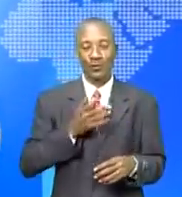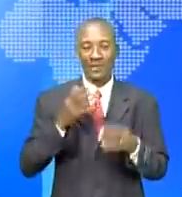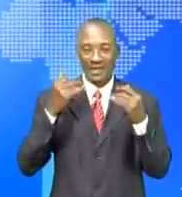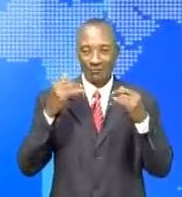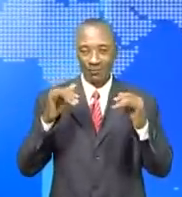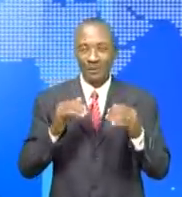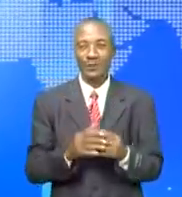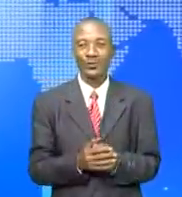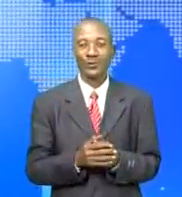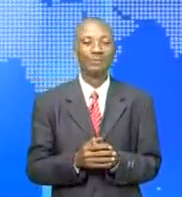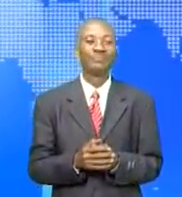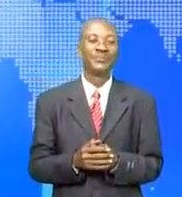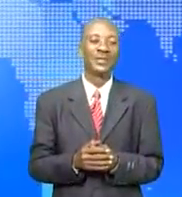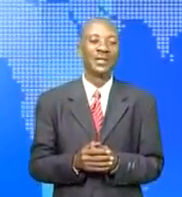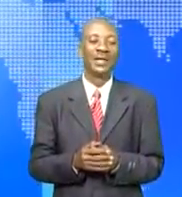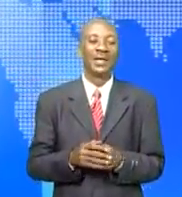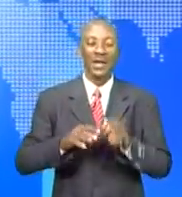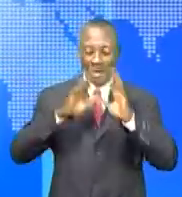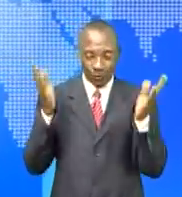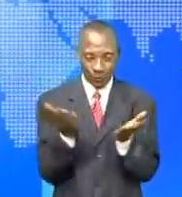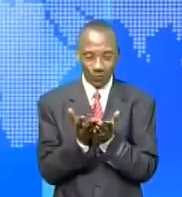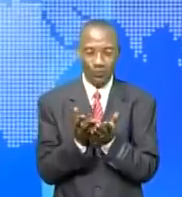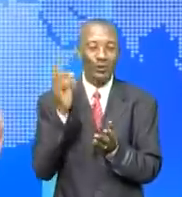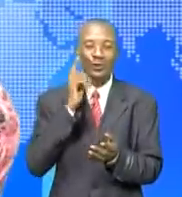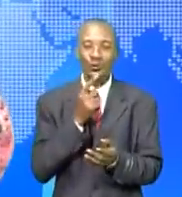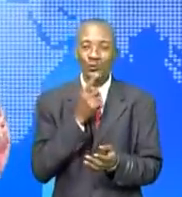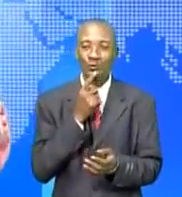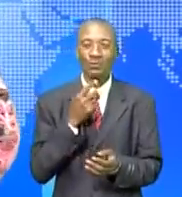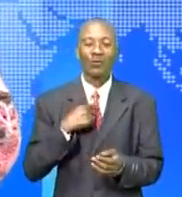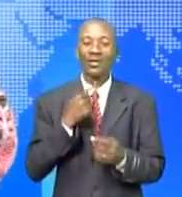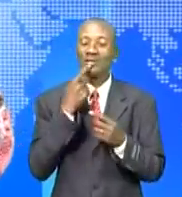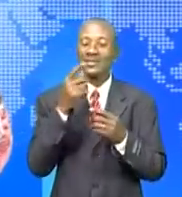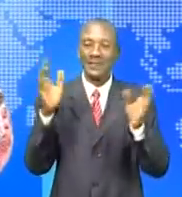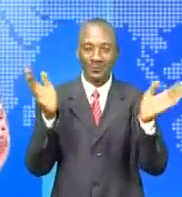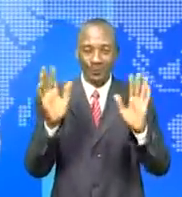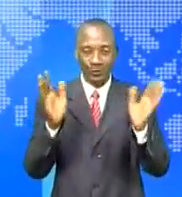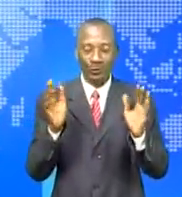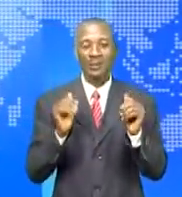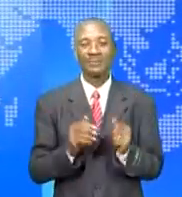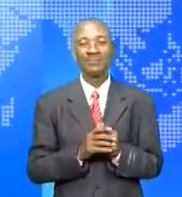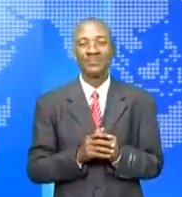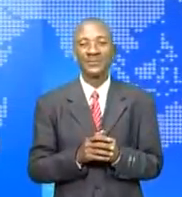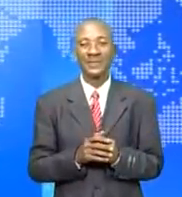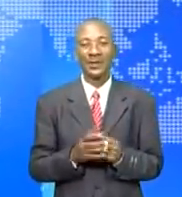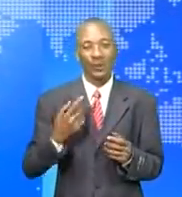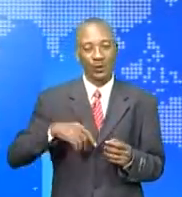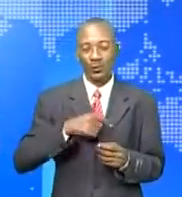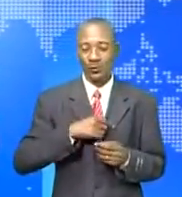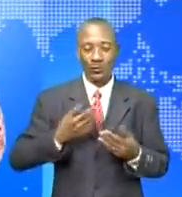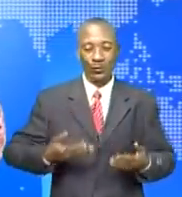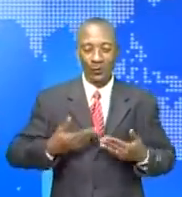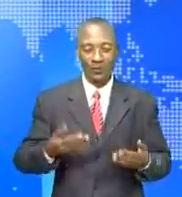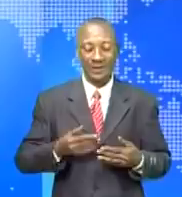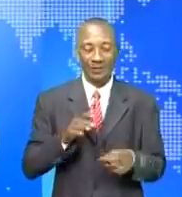et à tous, mesdames et messieurs, bonsoir et bienvenue à ce journal. La joie est pour nous de vous retrouver pour vous informer à